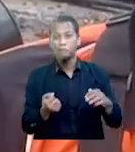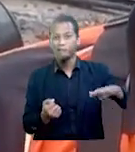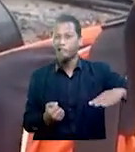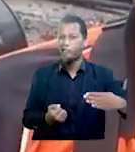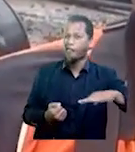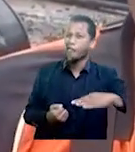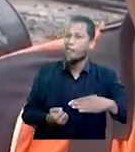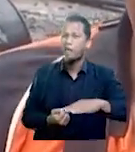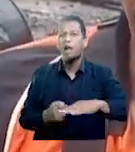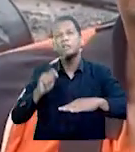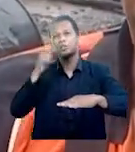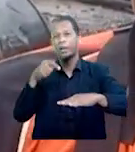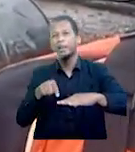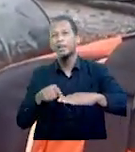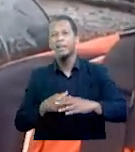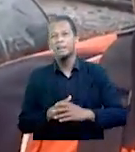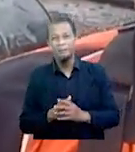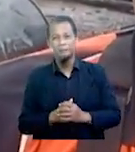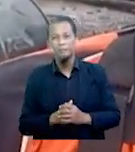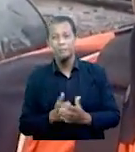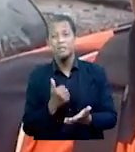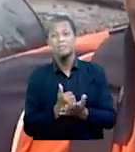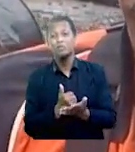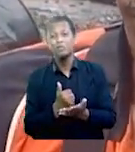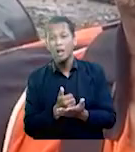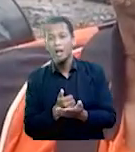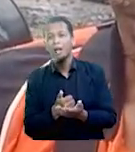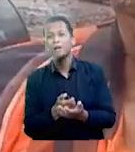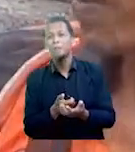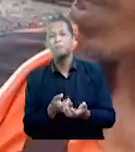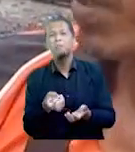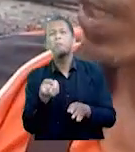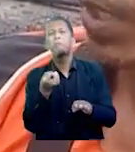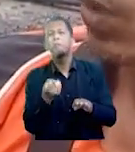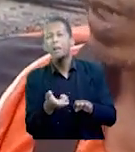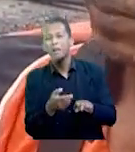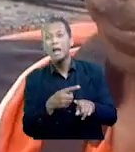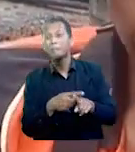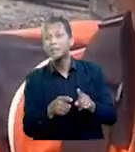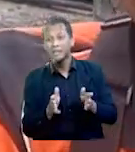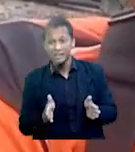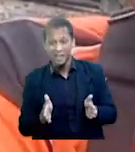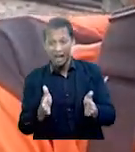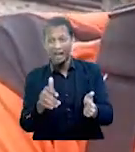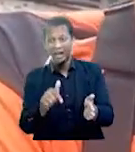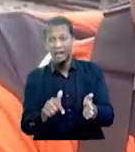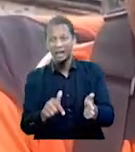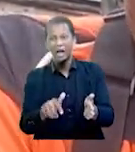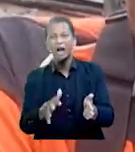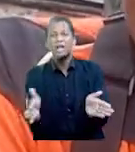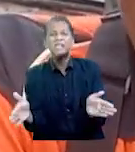padam. Cuman kita akses jalan ke sini cuman. Akses jalan ke sini sangat rusak. Ini apa terbakar nih, Bang? Ini